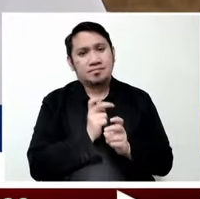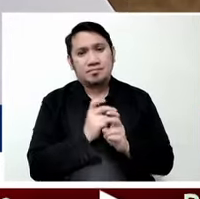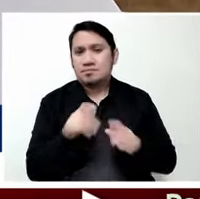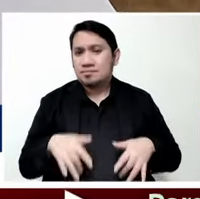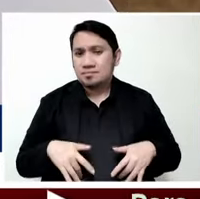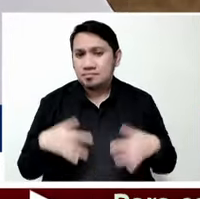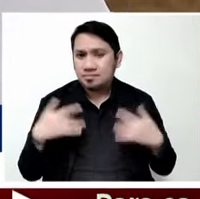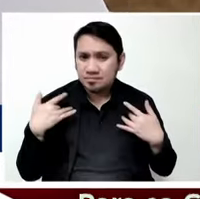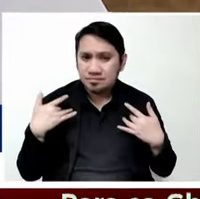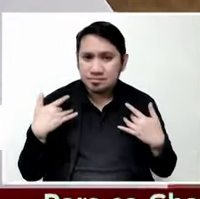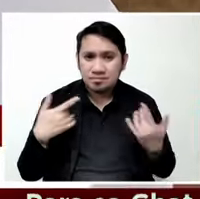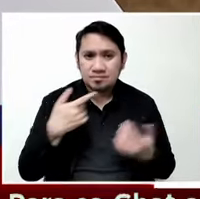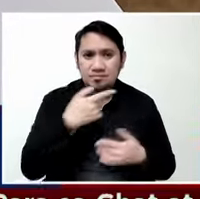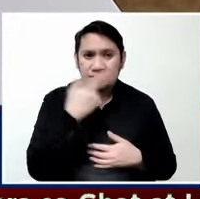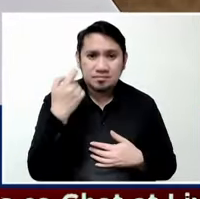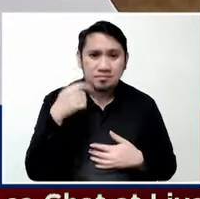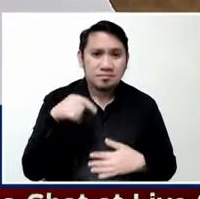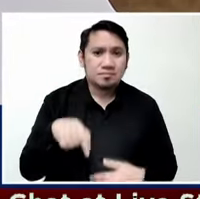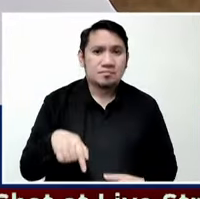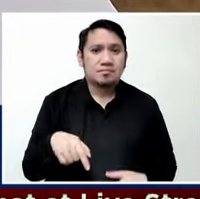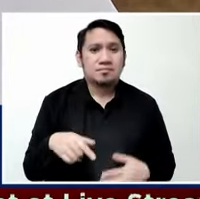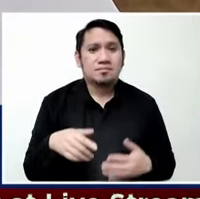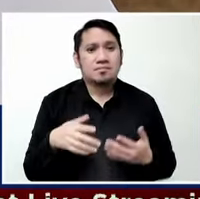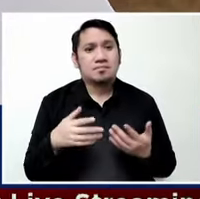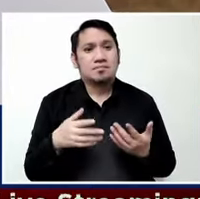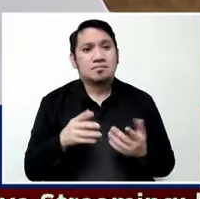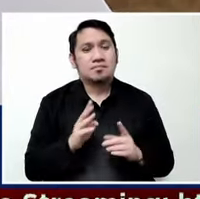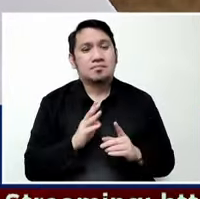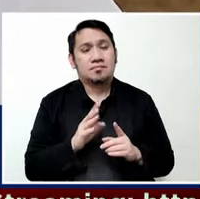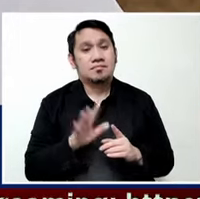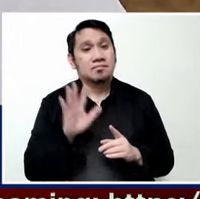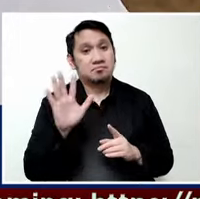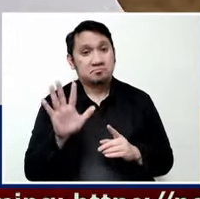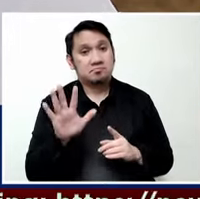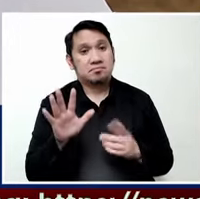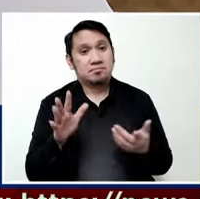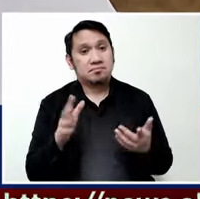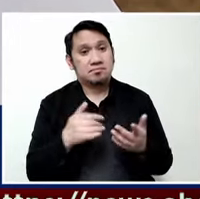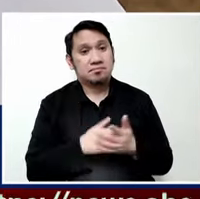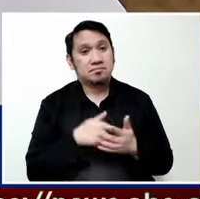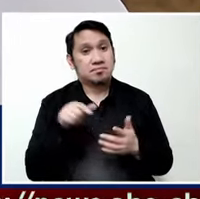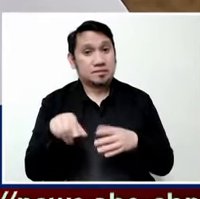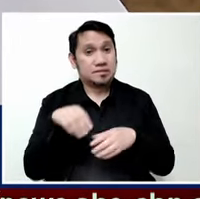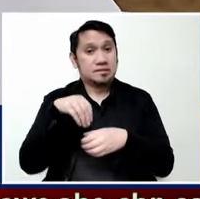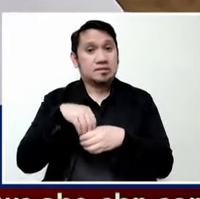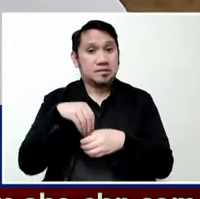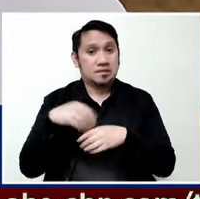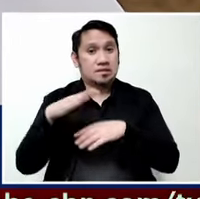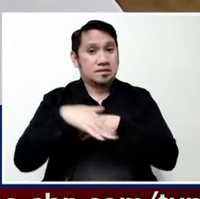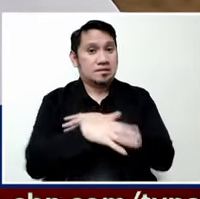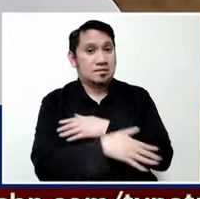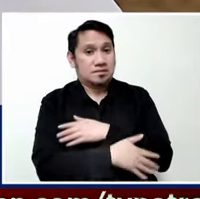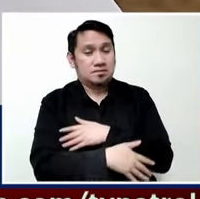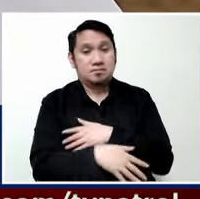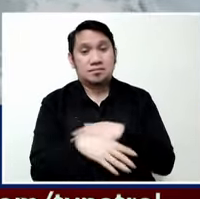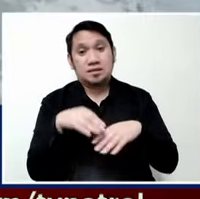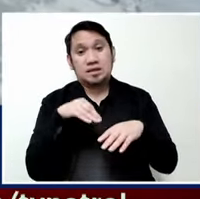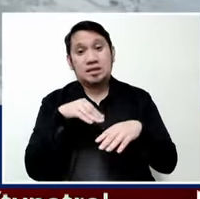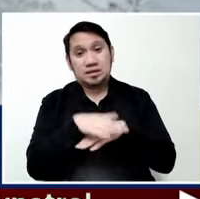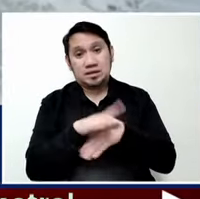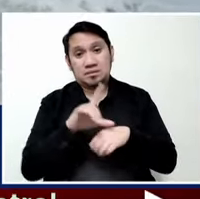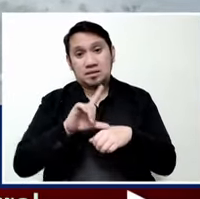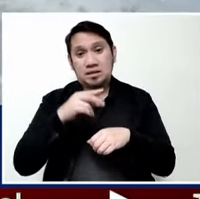yung pitong sityo po ng barangay Bayanan ay lima po doon ay natin sa baybayin. Kaya ang epekto po sa kabuhayan